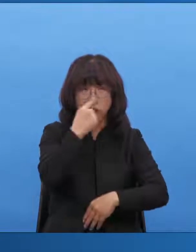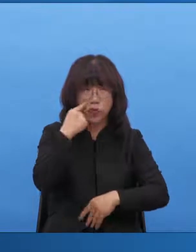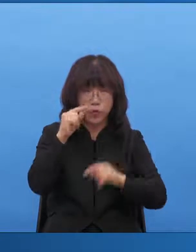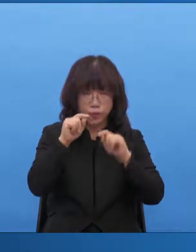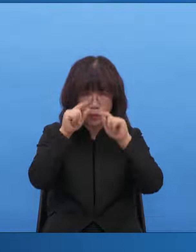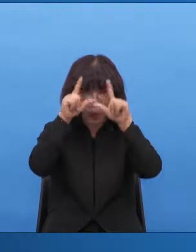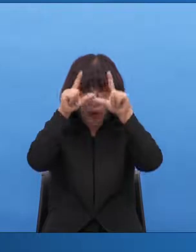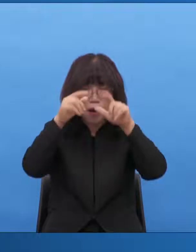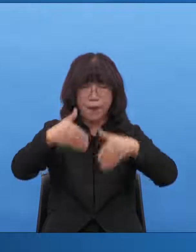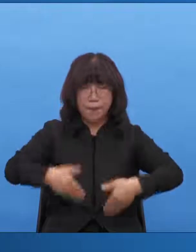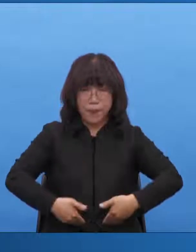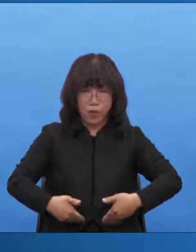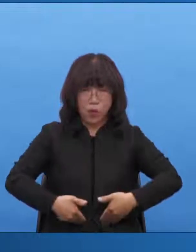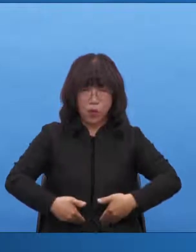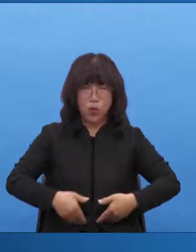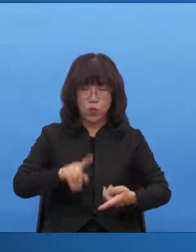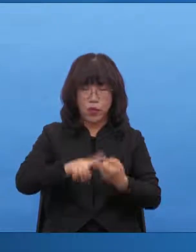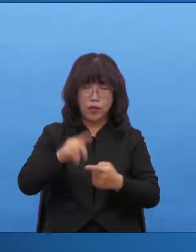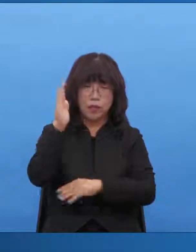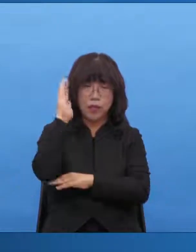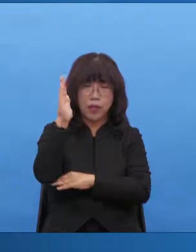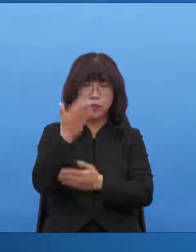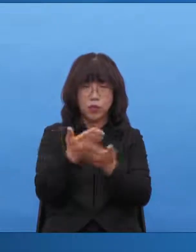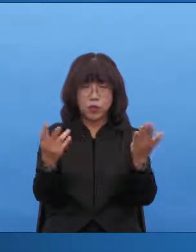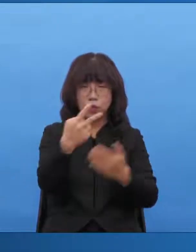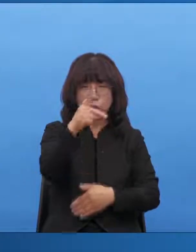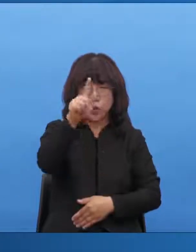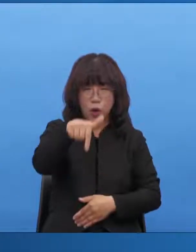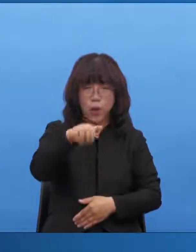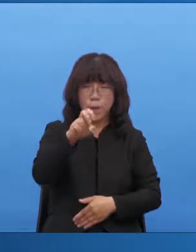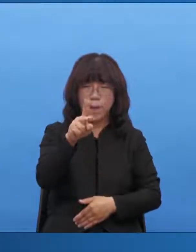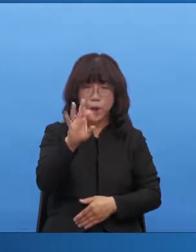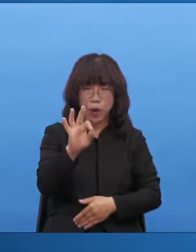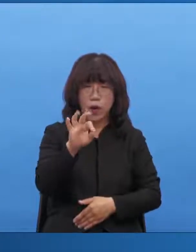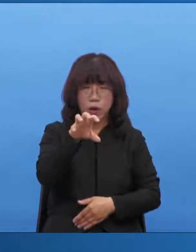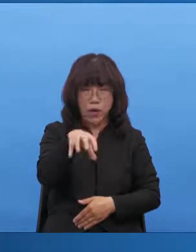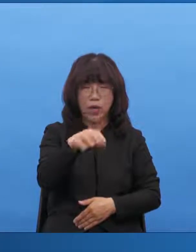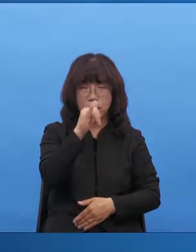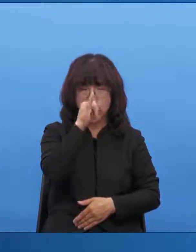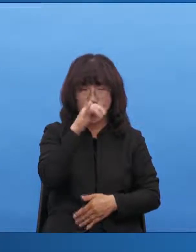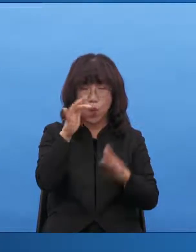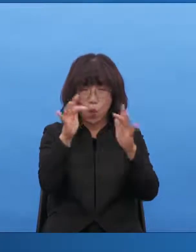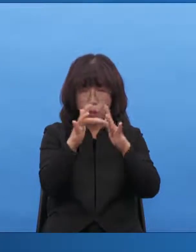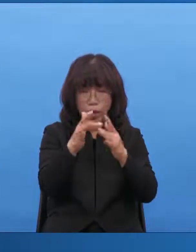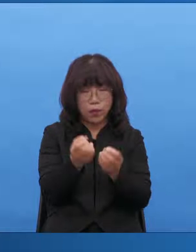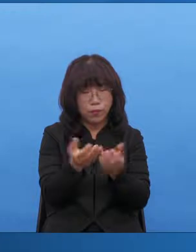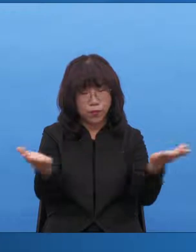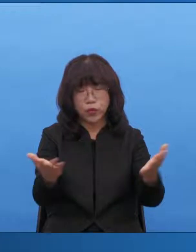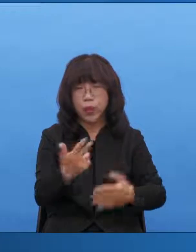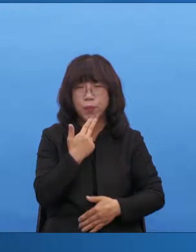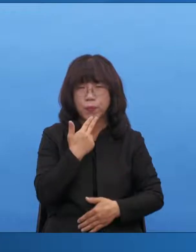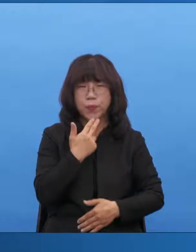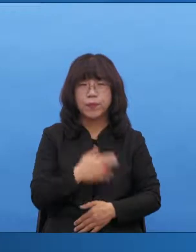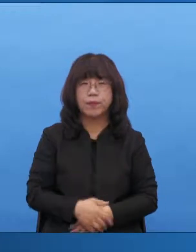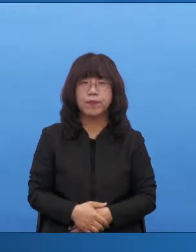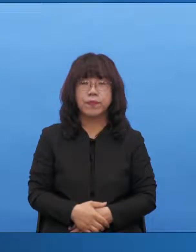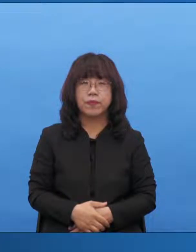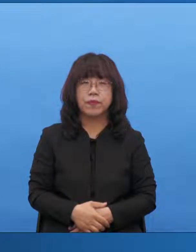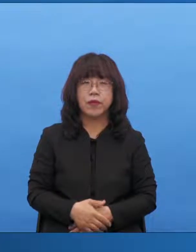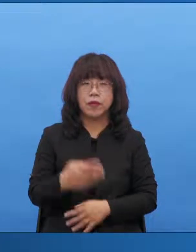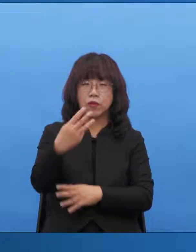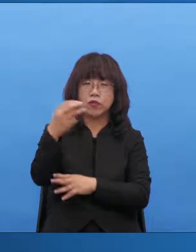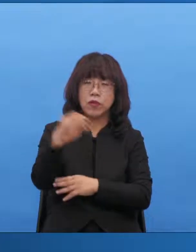덕평 RUTC에서 열리며 온라인으로는 진행되지 않습니다. 류광수 목사의 메시지는 6월 24일